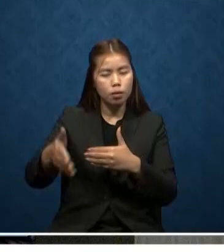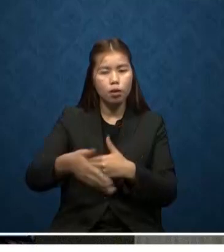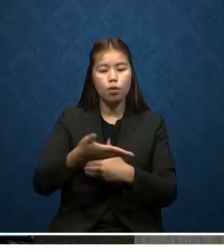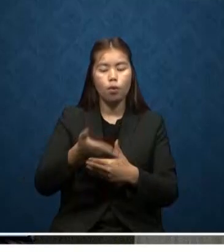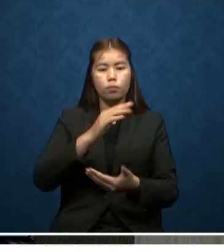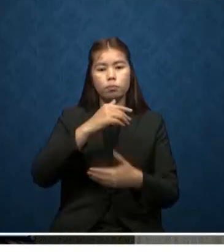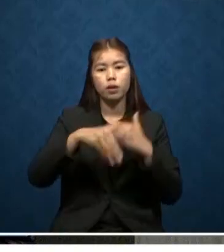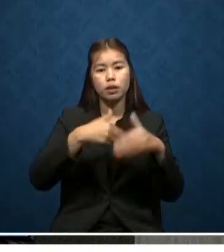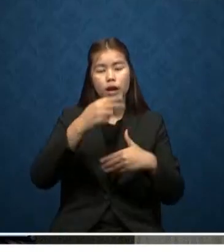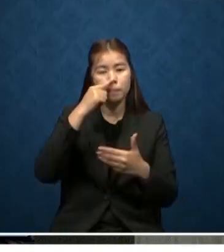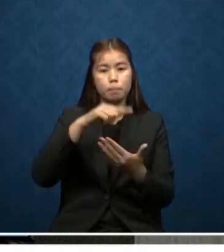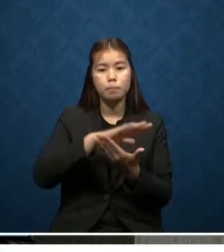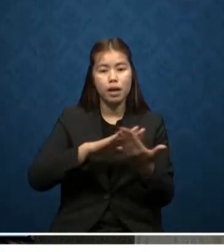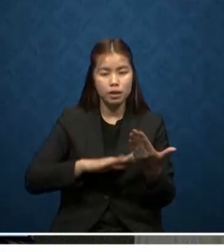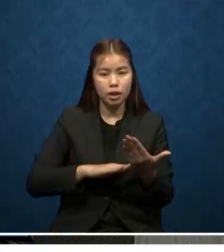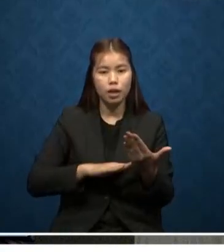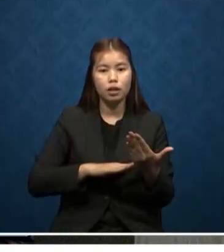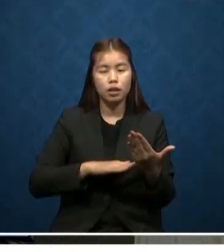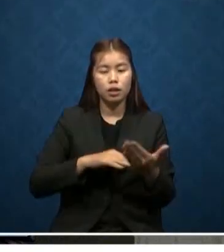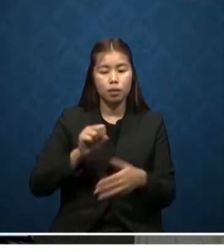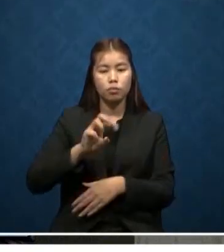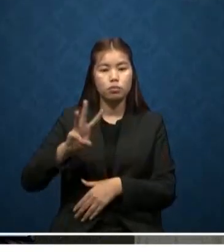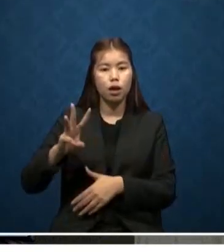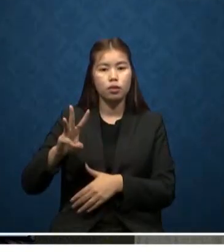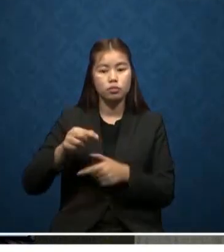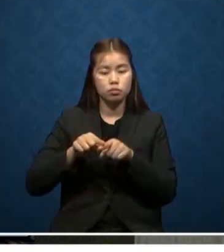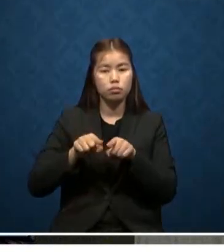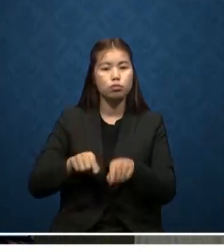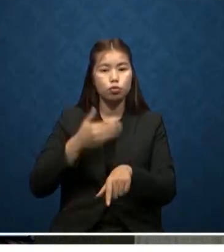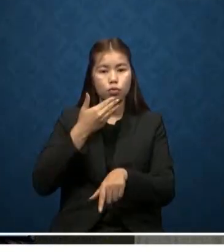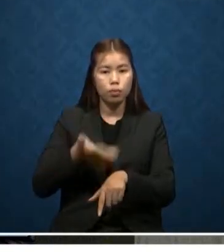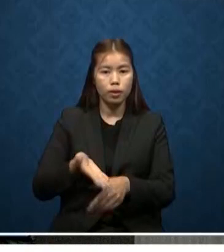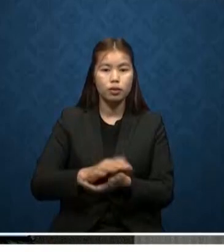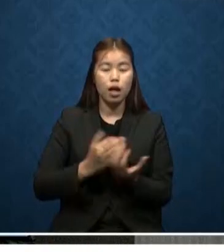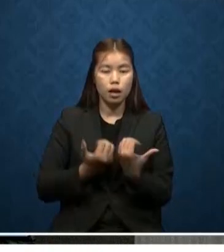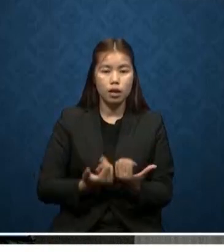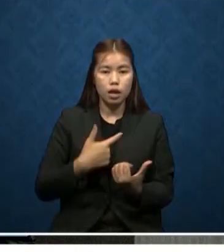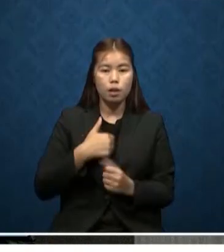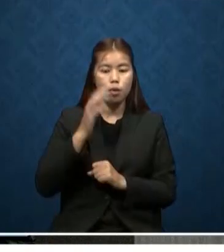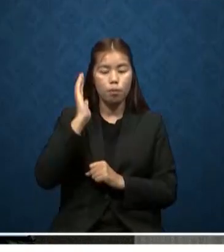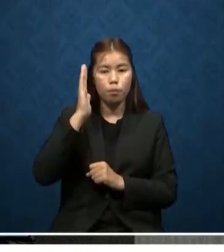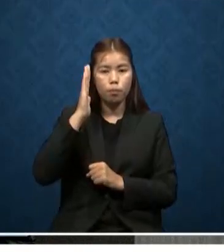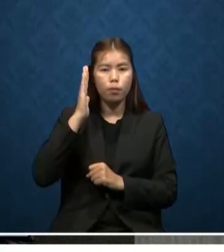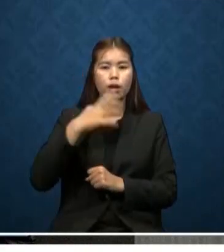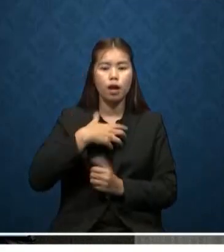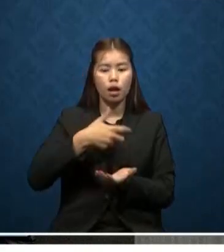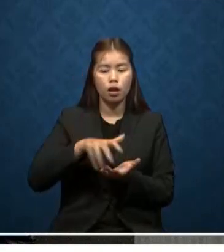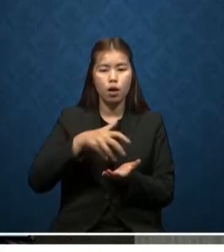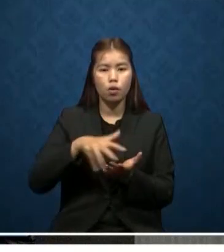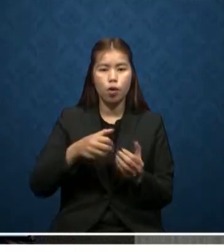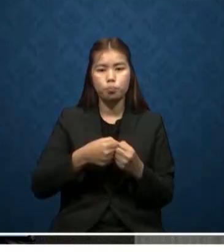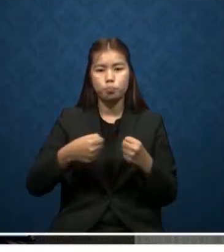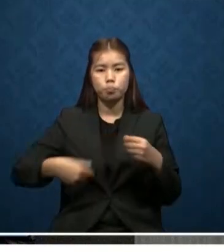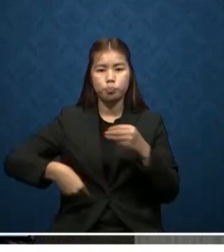ประเทศร่วมกับวุฒิสภาต่อไปนะครับสิ่งที่ที่ผมจะขยายความเพิ่มเติมจากรายงานที่เป็น